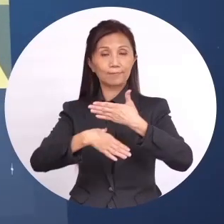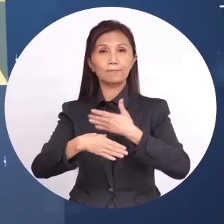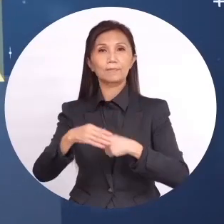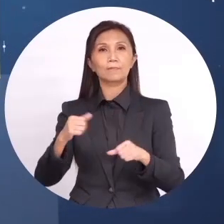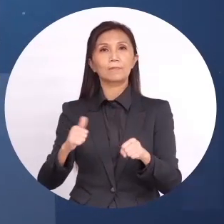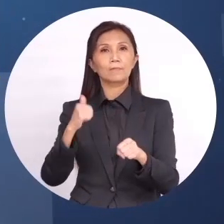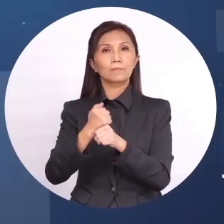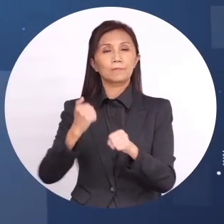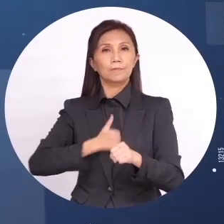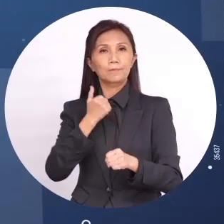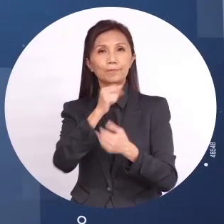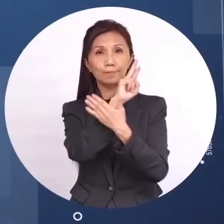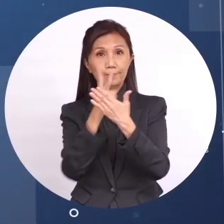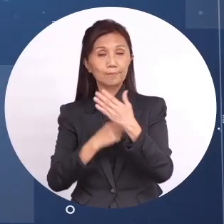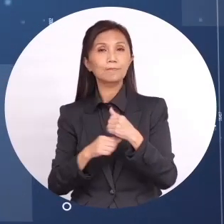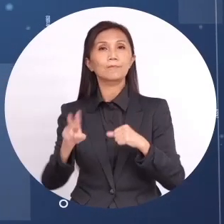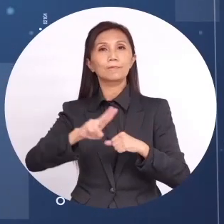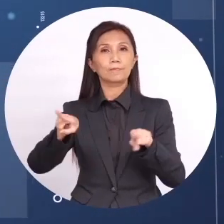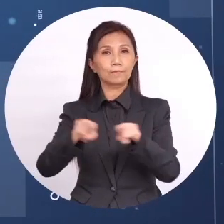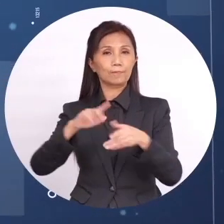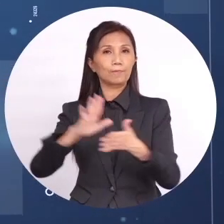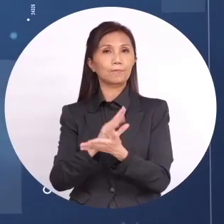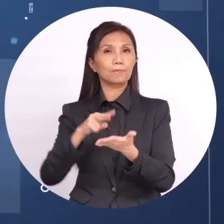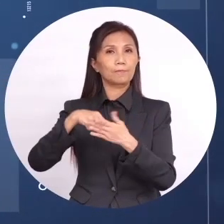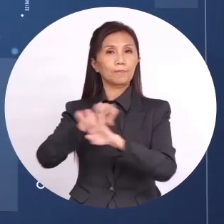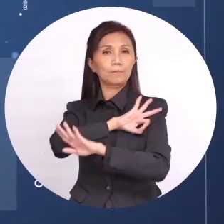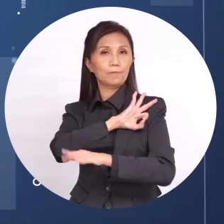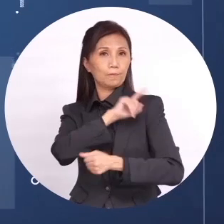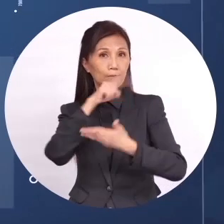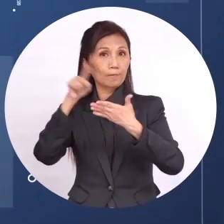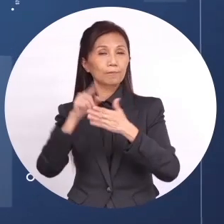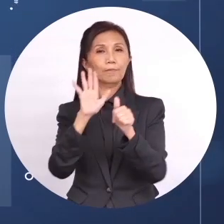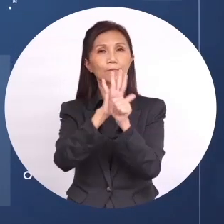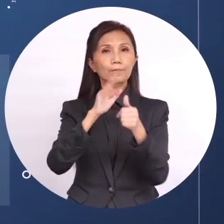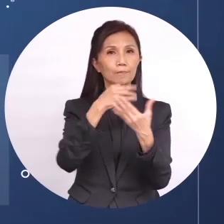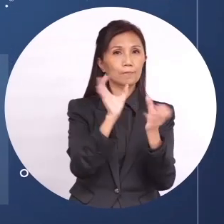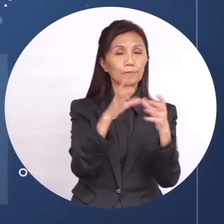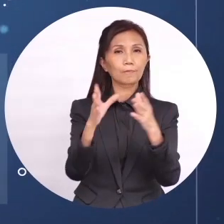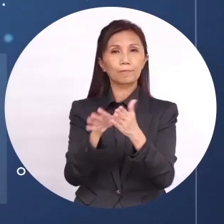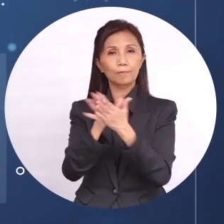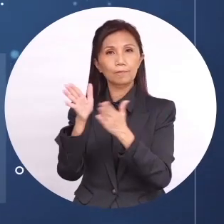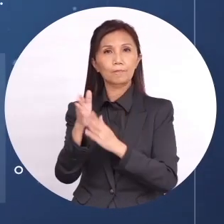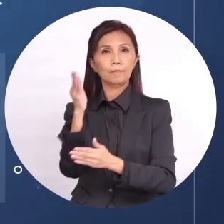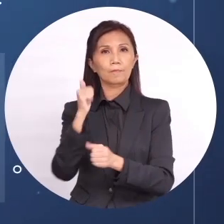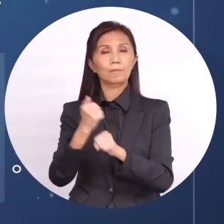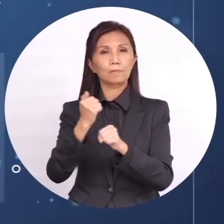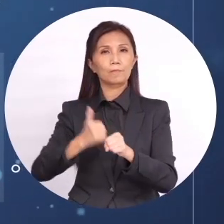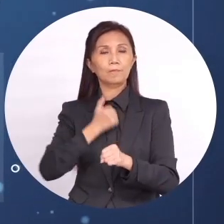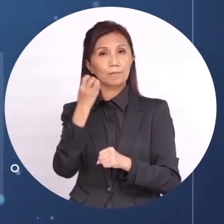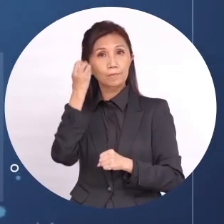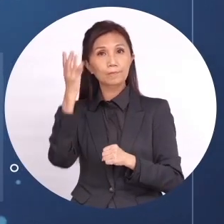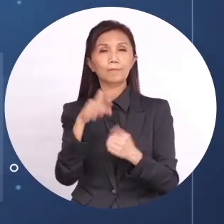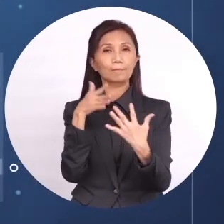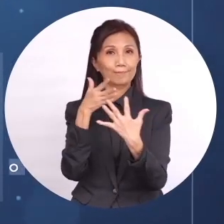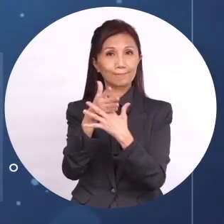雇佣实务守则修订本亦都在同年获得立法会的通过，协助各界雇主消除雇佣范畴的歧视